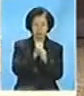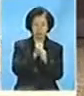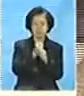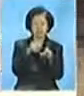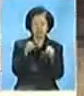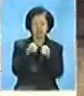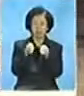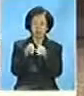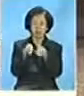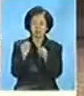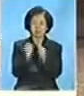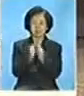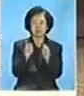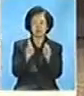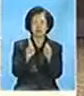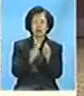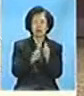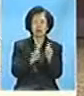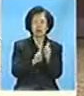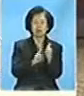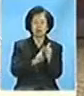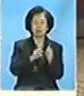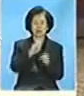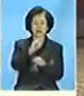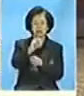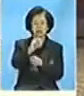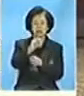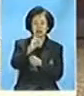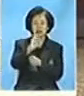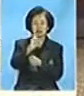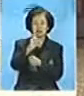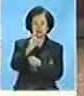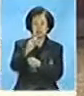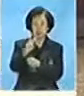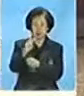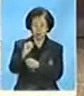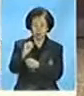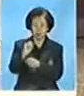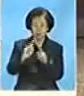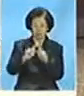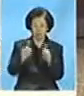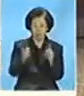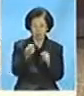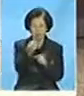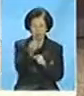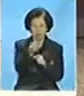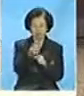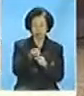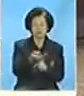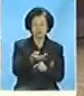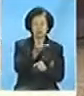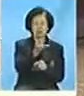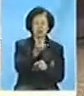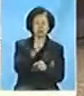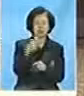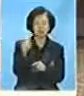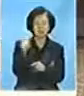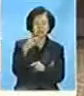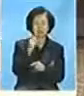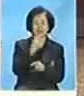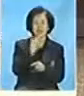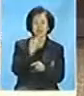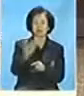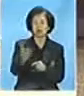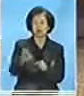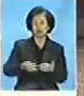ท่านรองประธานนิคมต่างกันนิดเดียวคือว่าท่านเป็นข้าราชการมาตลอดชีวิ